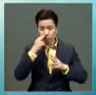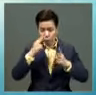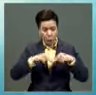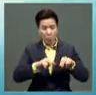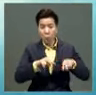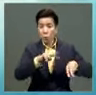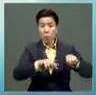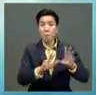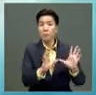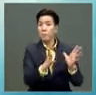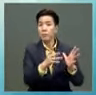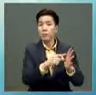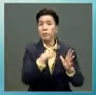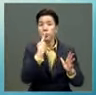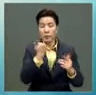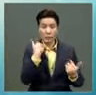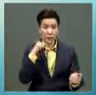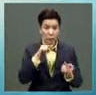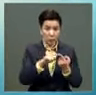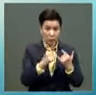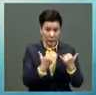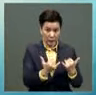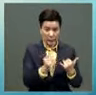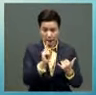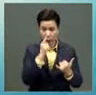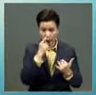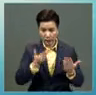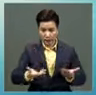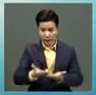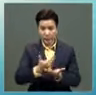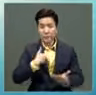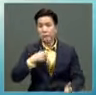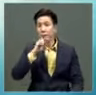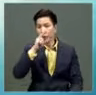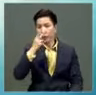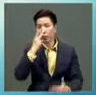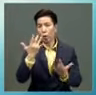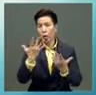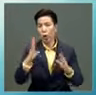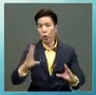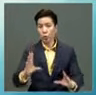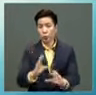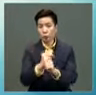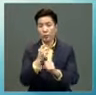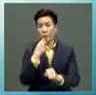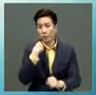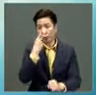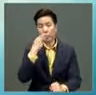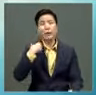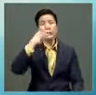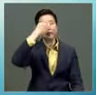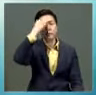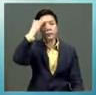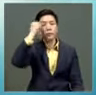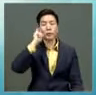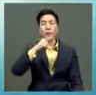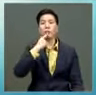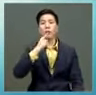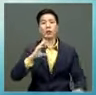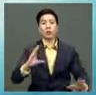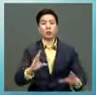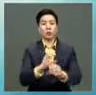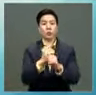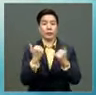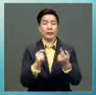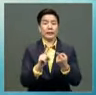ก็เป็นข้อที่เราจะต้องเอามาพิจารณาเดี๋ยวผมจะแจ้งมีข้อสรุปเมื่อกี้เมื่อสักครู่ก็ลืมนะครับว่าจะต้องแจ้งข้อสรุป